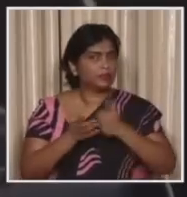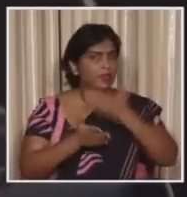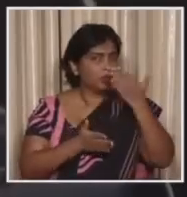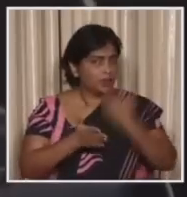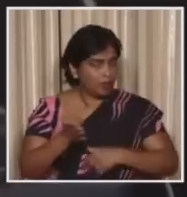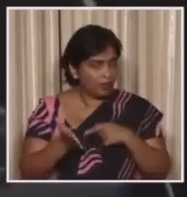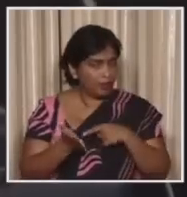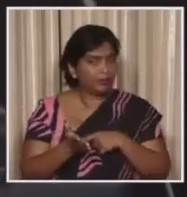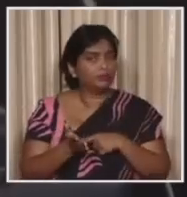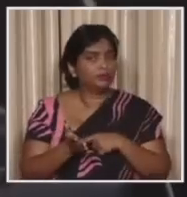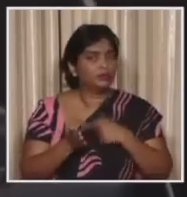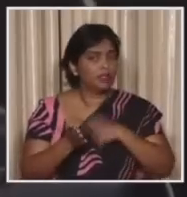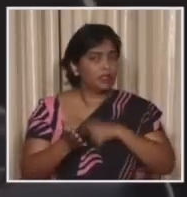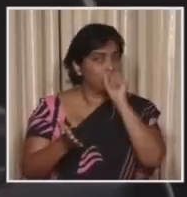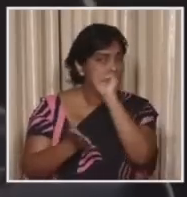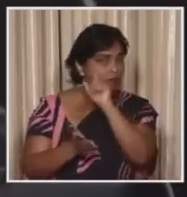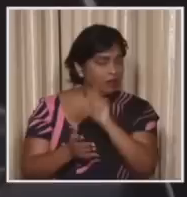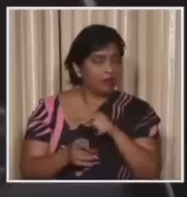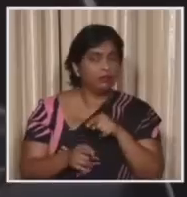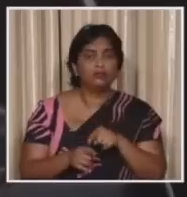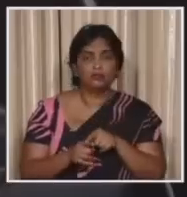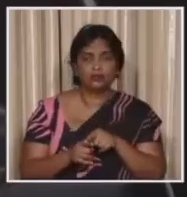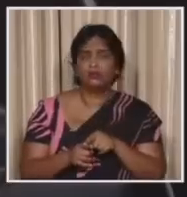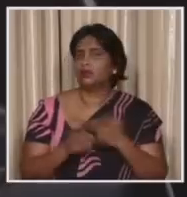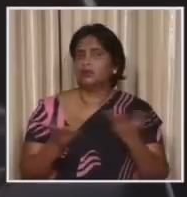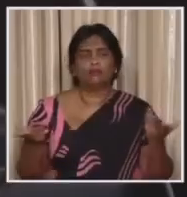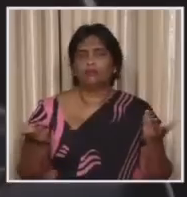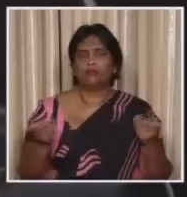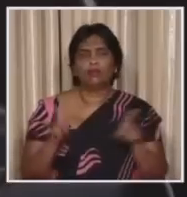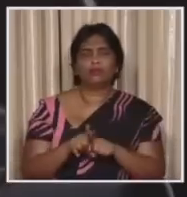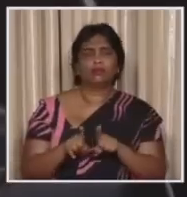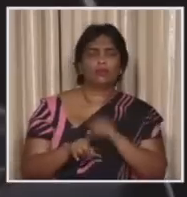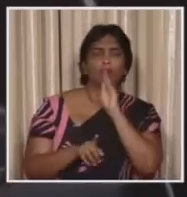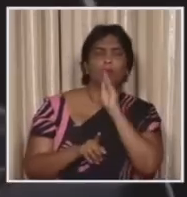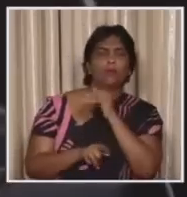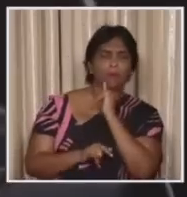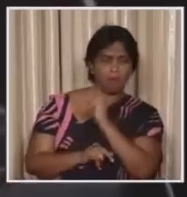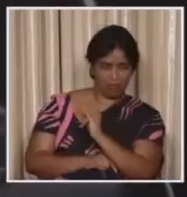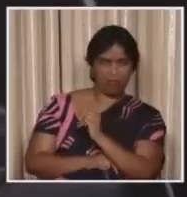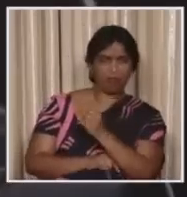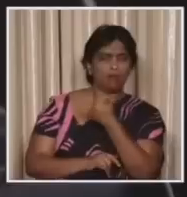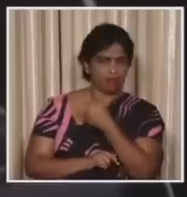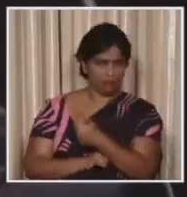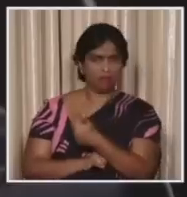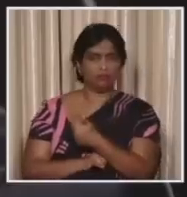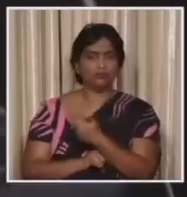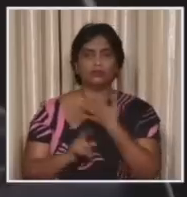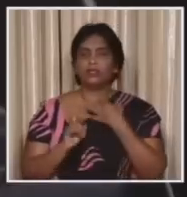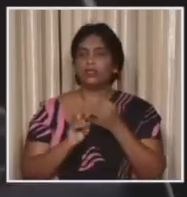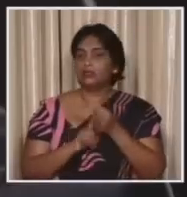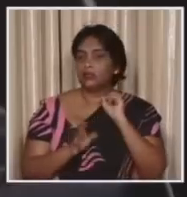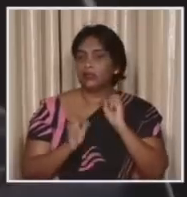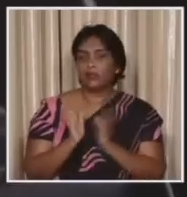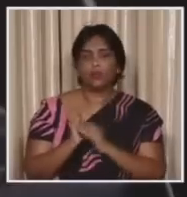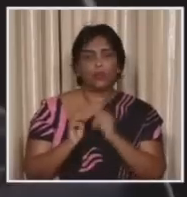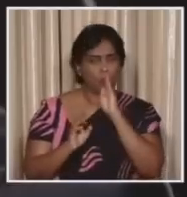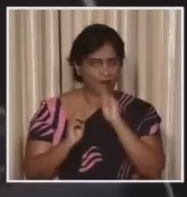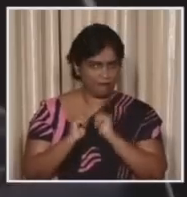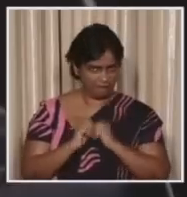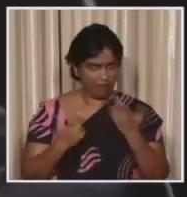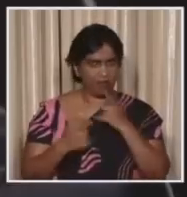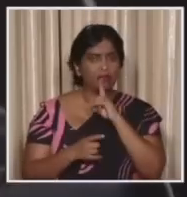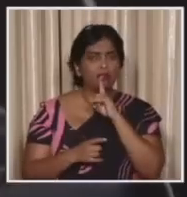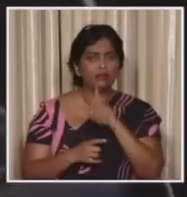behem netang එතනින් නම් කරන අය එයා මොන වගේ හැටිද නම් කරන්නේ එතකොට කමි ඒ ජනාධිපති කොමිෂන් එක වැඩක් නැහැ කියලාද